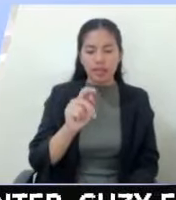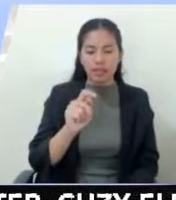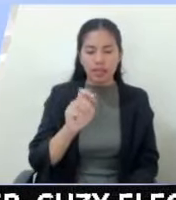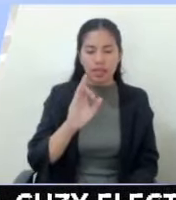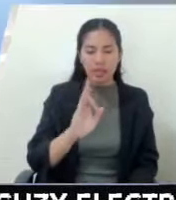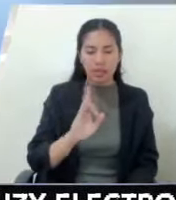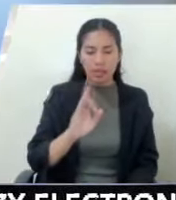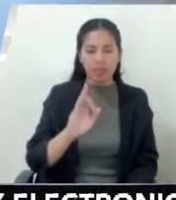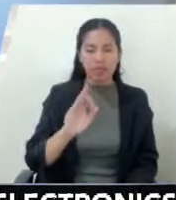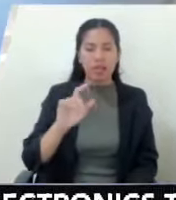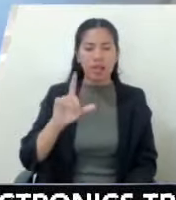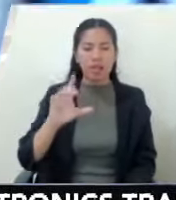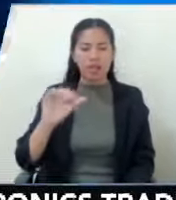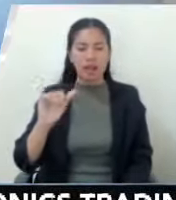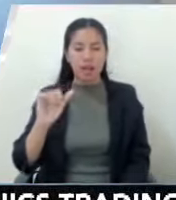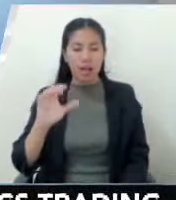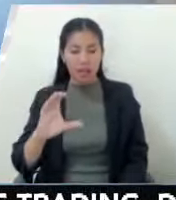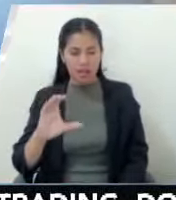Marcos.